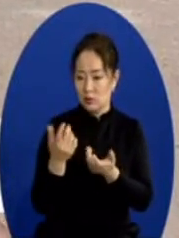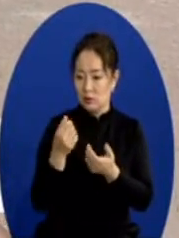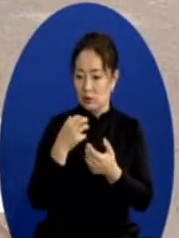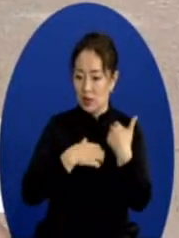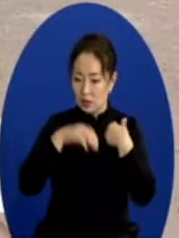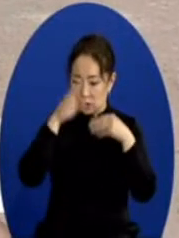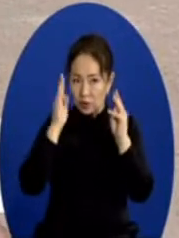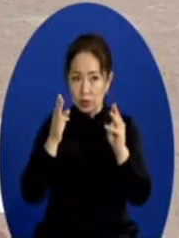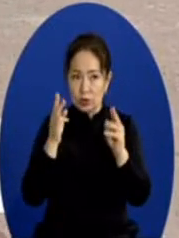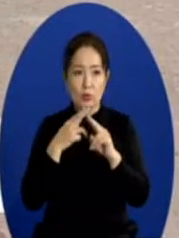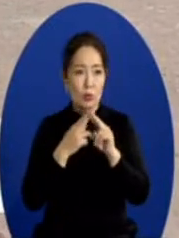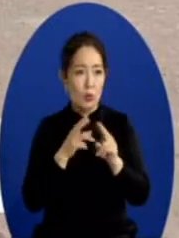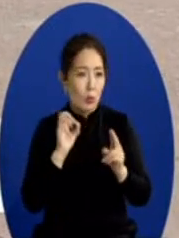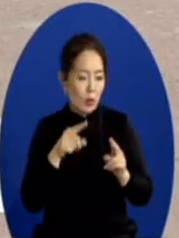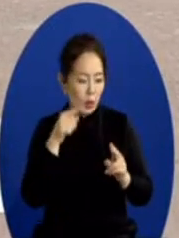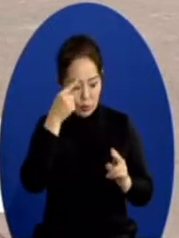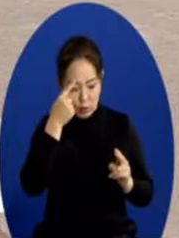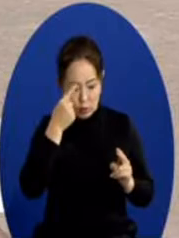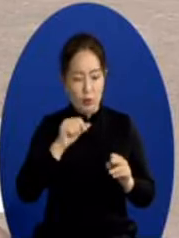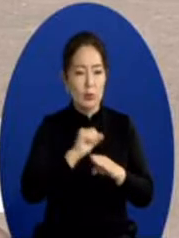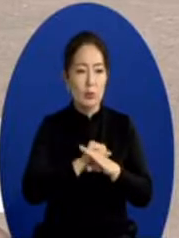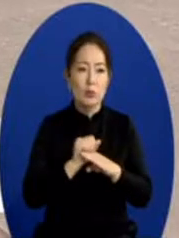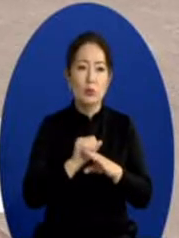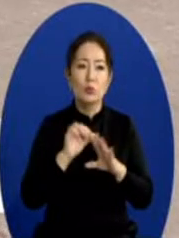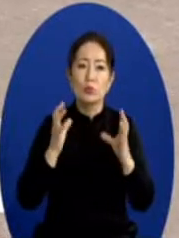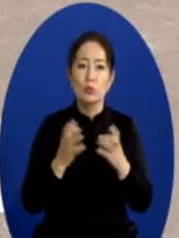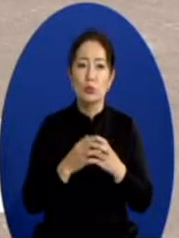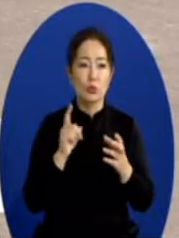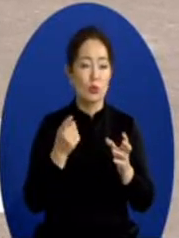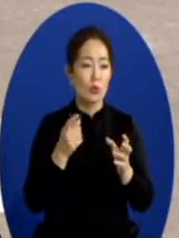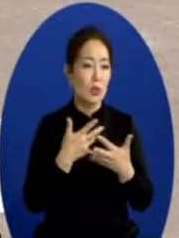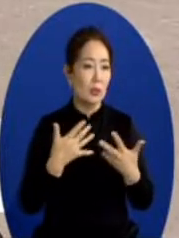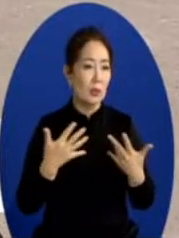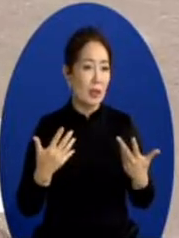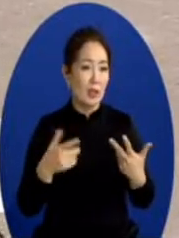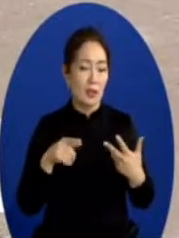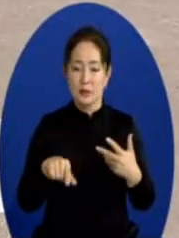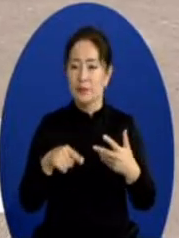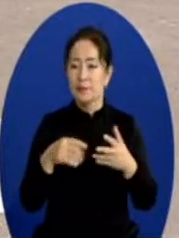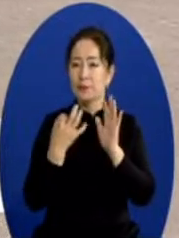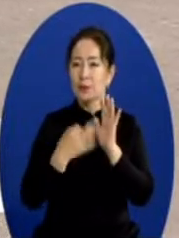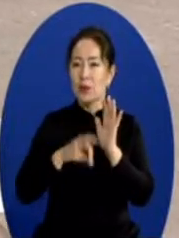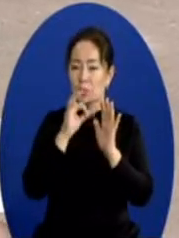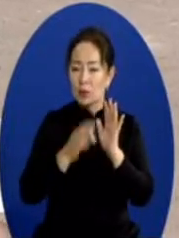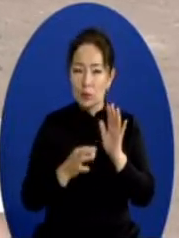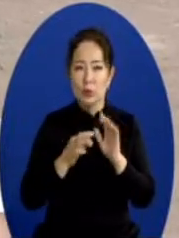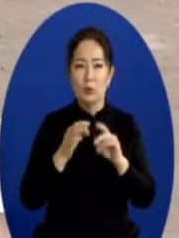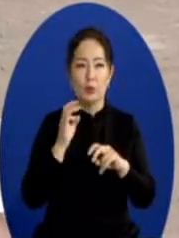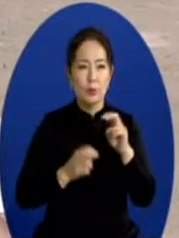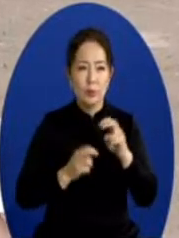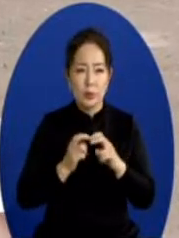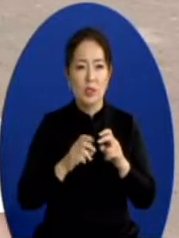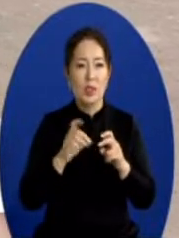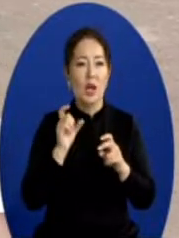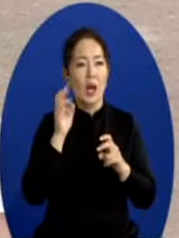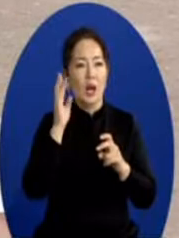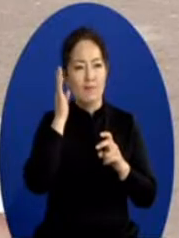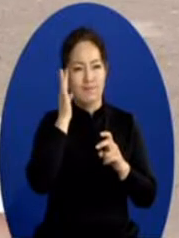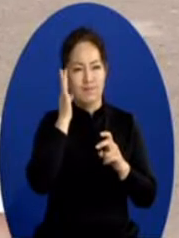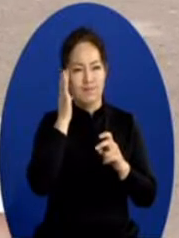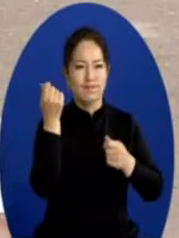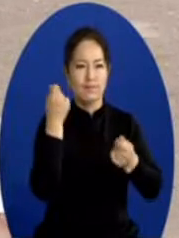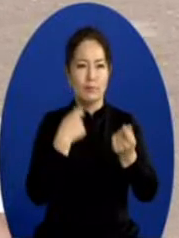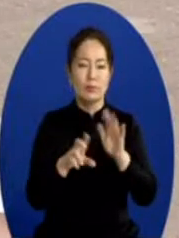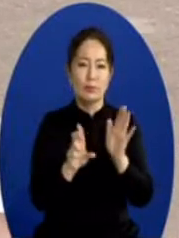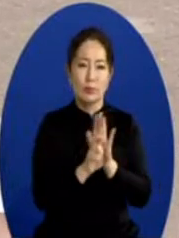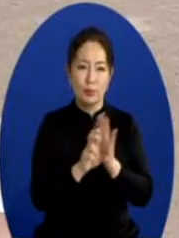шийдчихвэл тэнд манай Монголын одоо гарч байгаа малчтын бэлтгэж чад түүхий эдийн 80 орчим хувийг нь босруулаад экспортод гаргачих бэлэн одоо